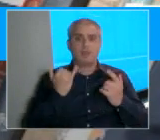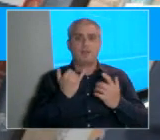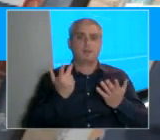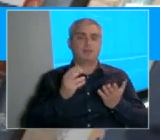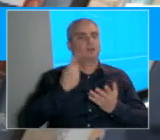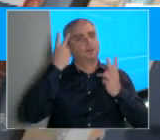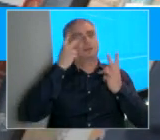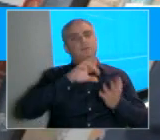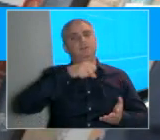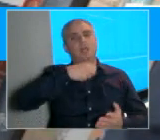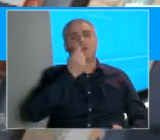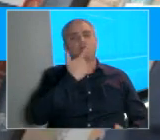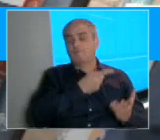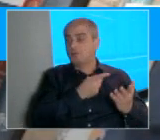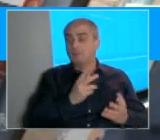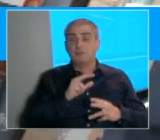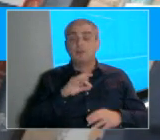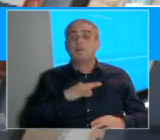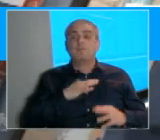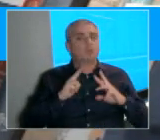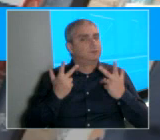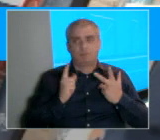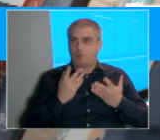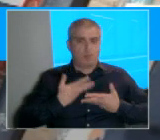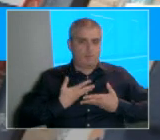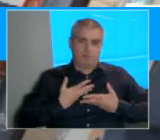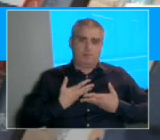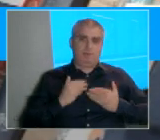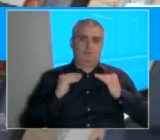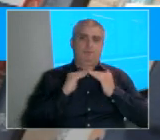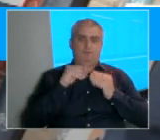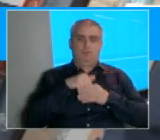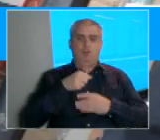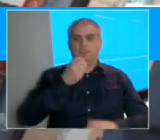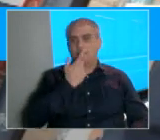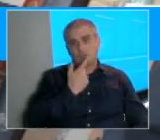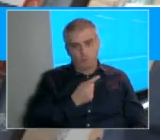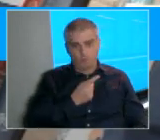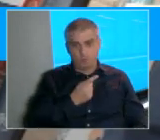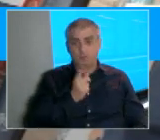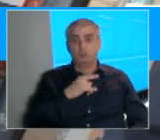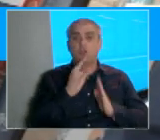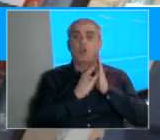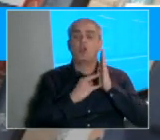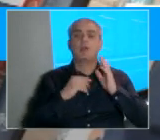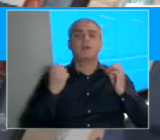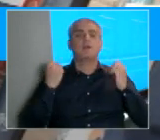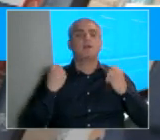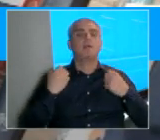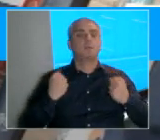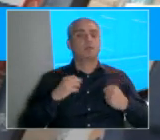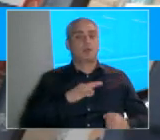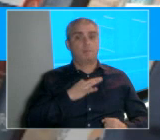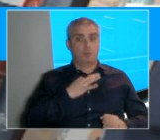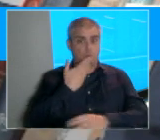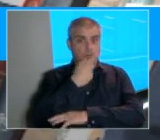סל התרופות. הנושאים של בריאות הציבור, לצערי, לא מקבלים את המקום שלהם בסל התרופות. יש לנו את חוק ביטוח בריאות ממלכתי, שזה